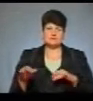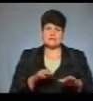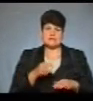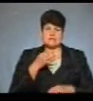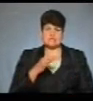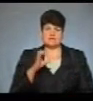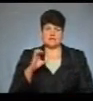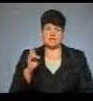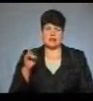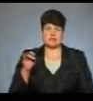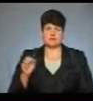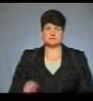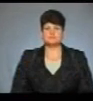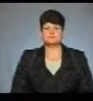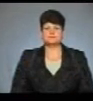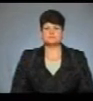Крета.